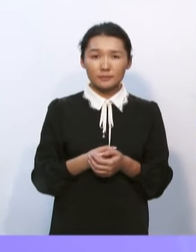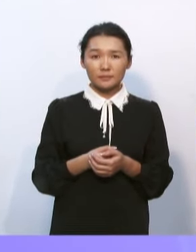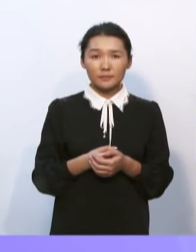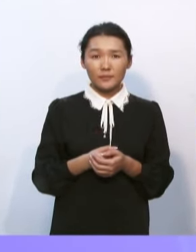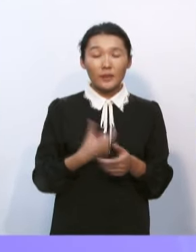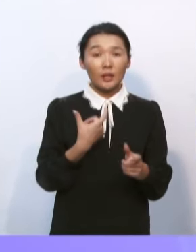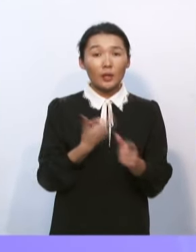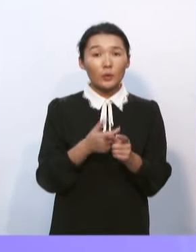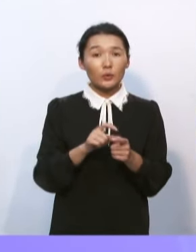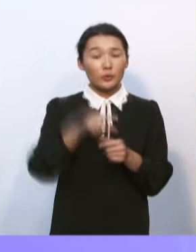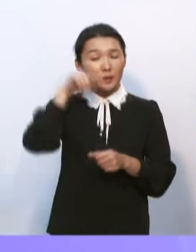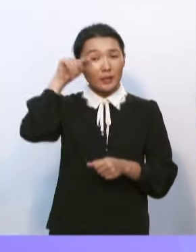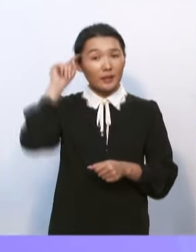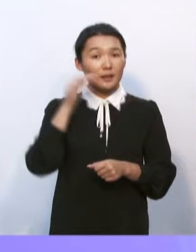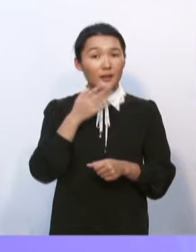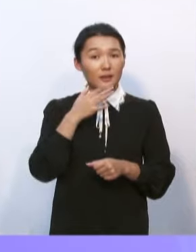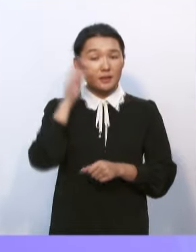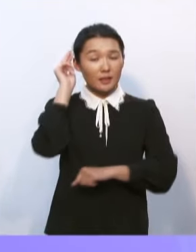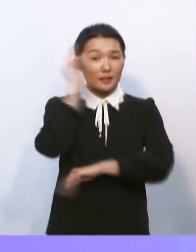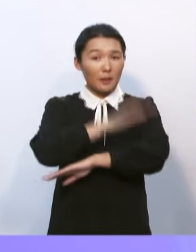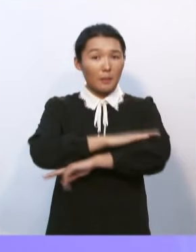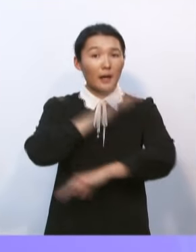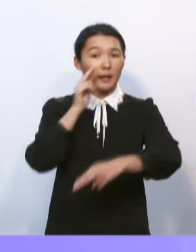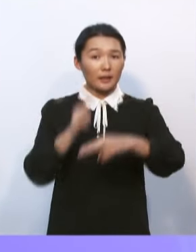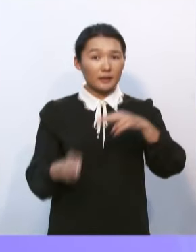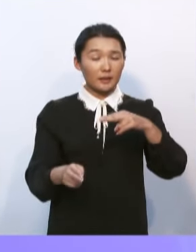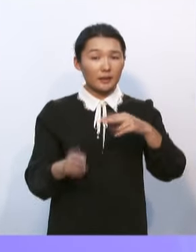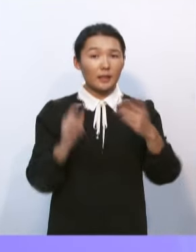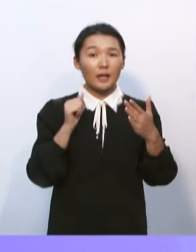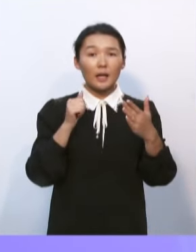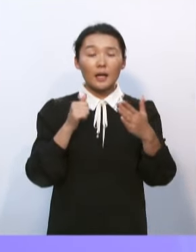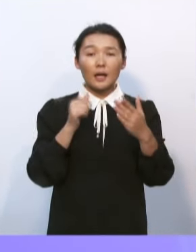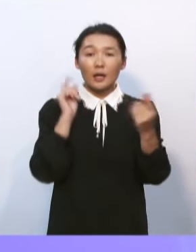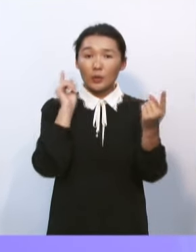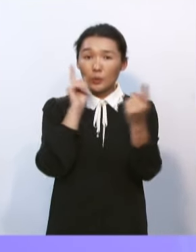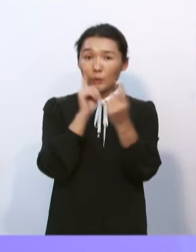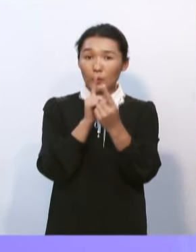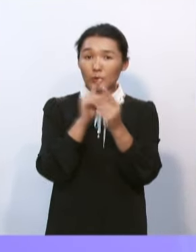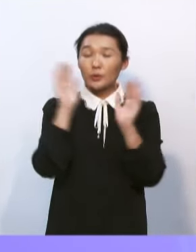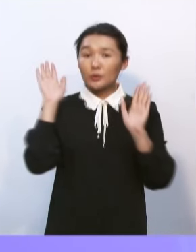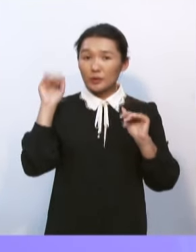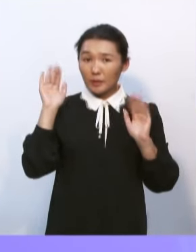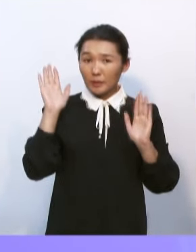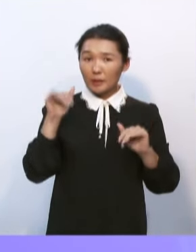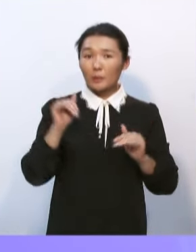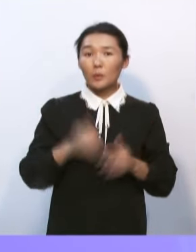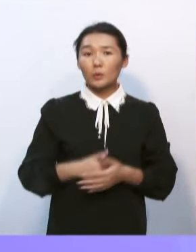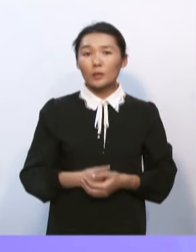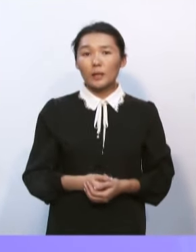Ушуну менен кыргыз тили сабагы аяктады. Көрүшкөнчө саламатта болгула.